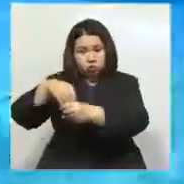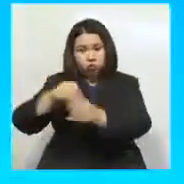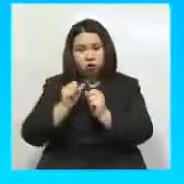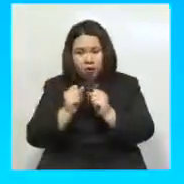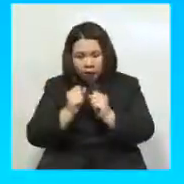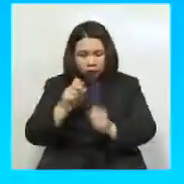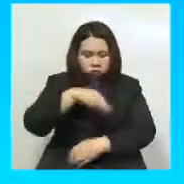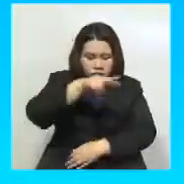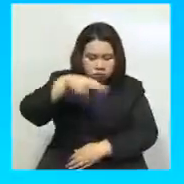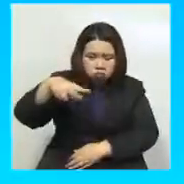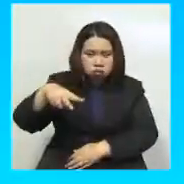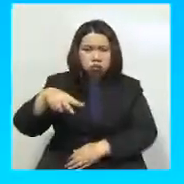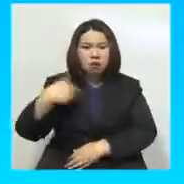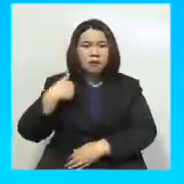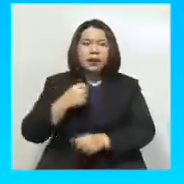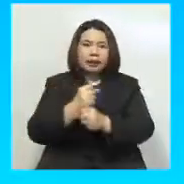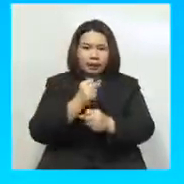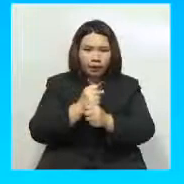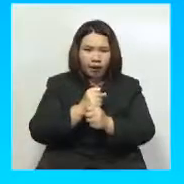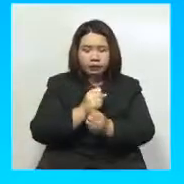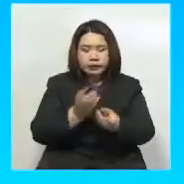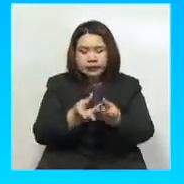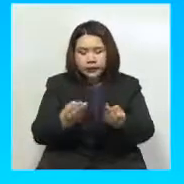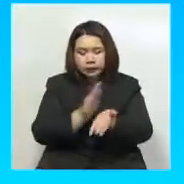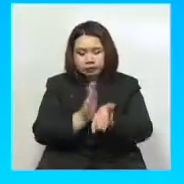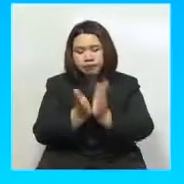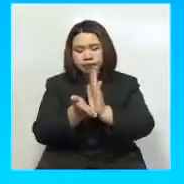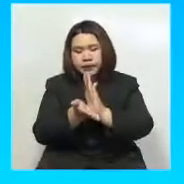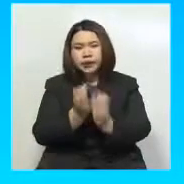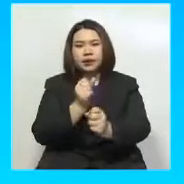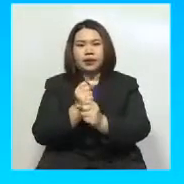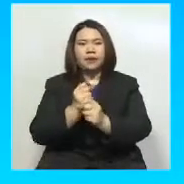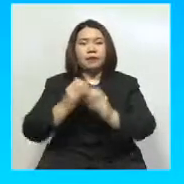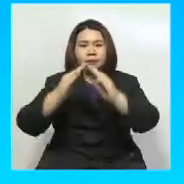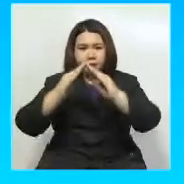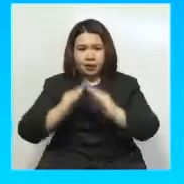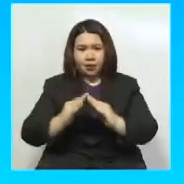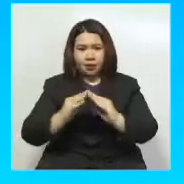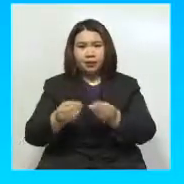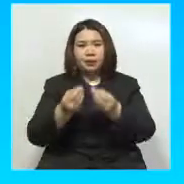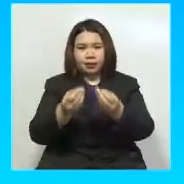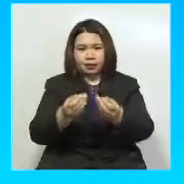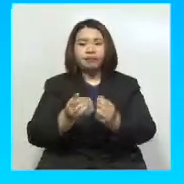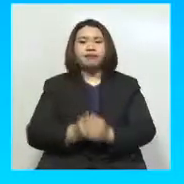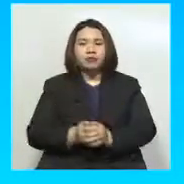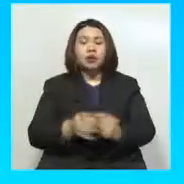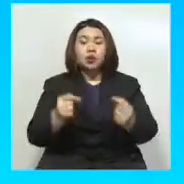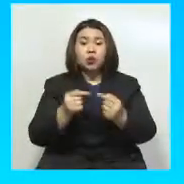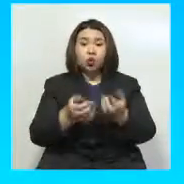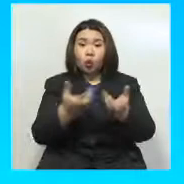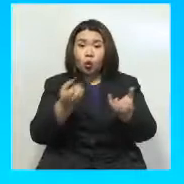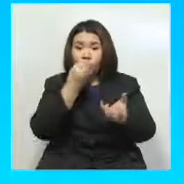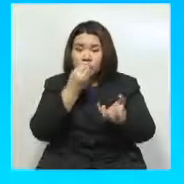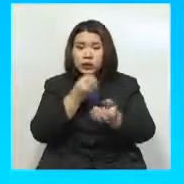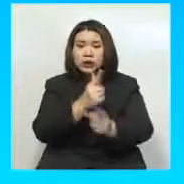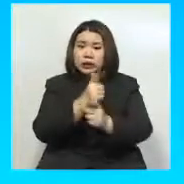ลงพื้นที่ไปแล้วก็ช่วยกันปรับพื้นที่เพื่อจะเตรียมการก่อสร้างบ้านพักอาศัยให้กับผู้ประสบภัยส่วนอาหารที่จะนำมาเ